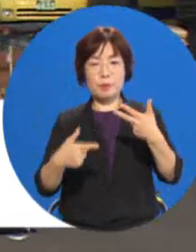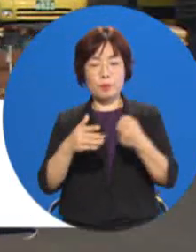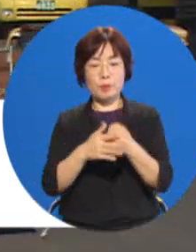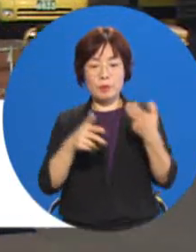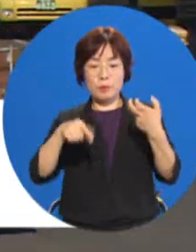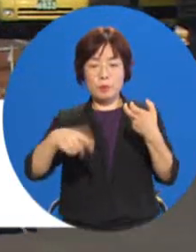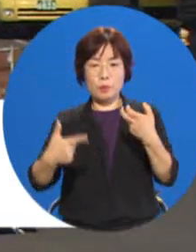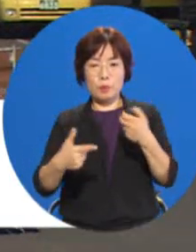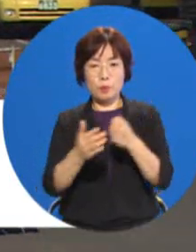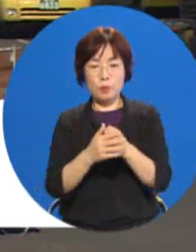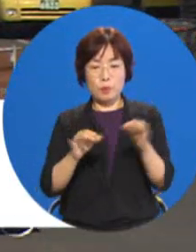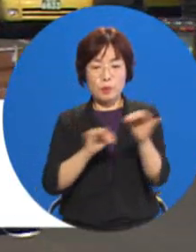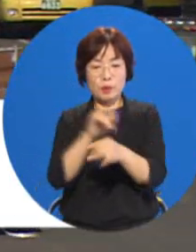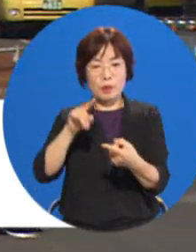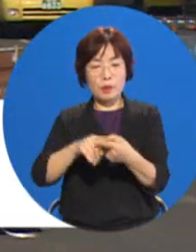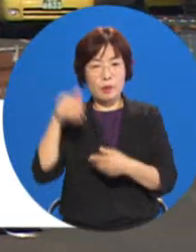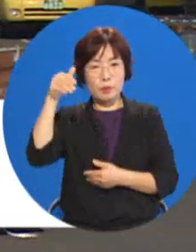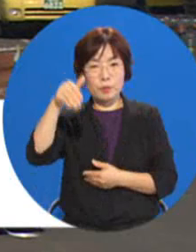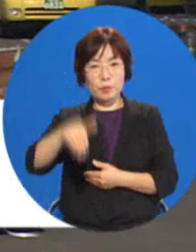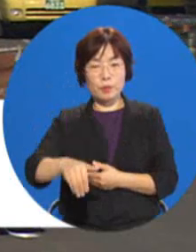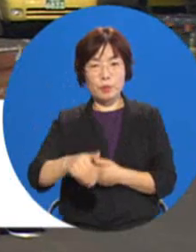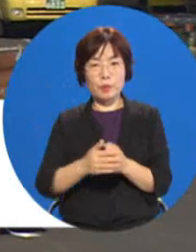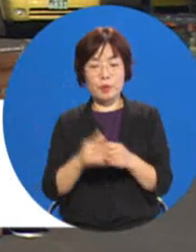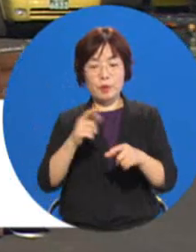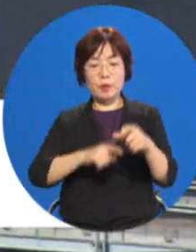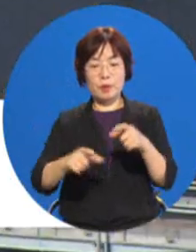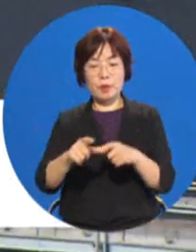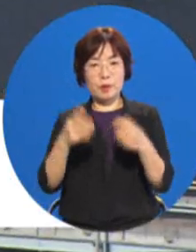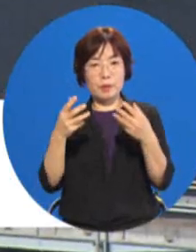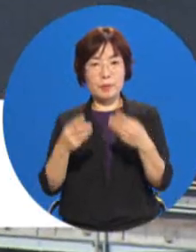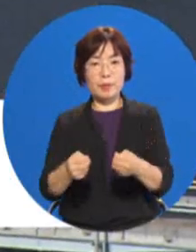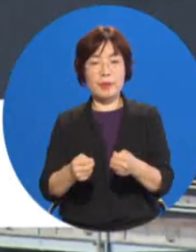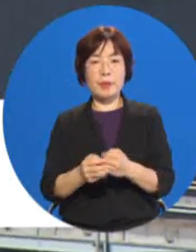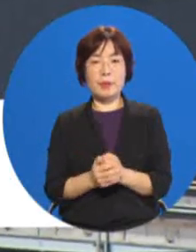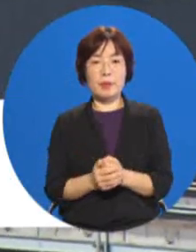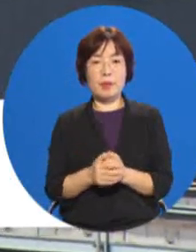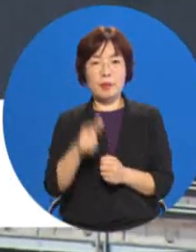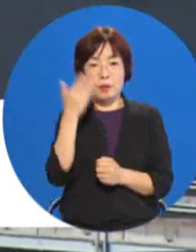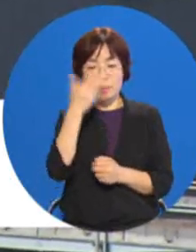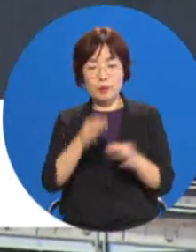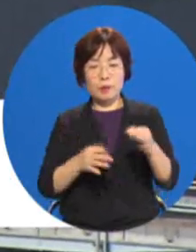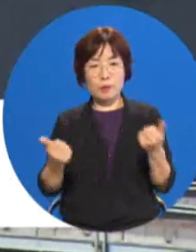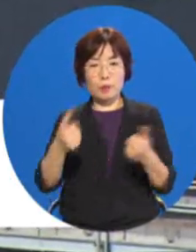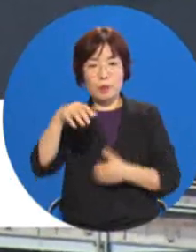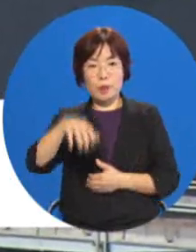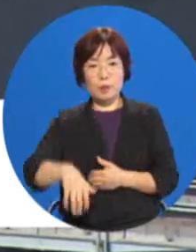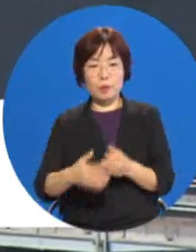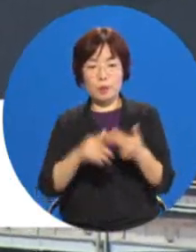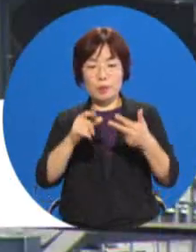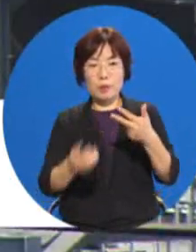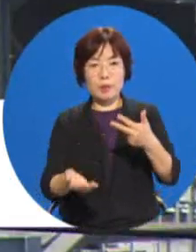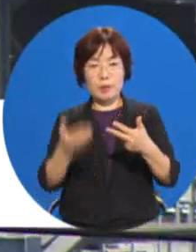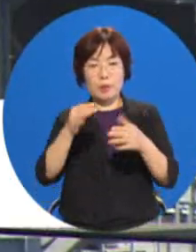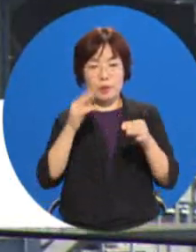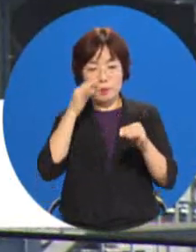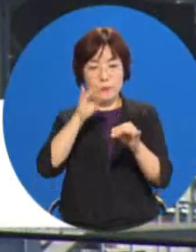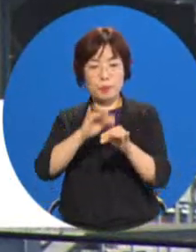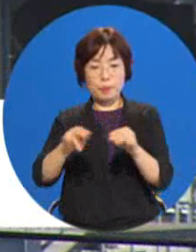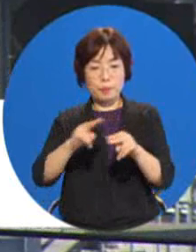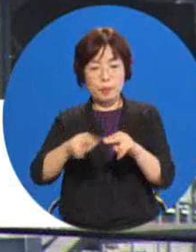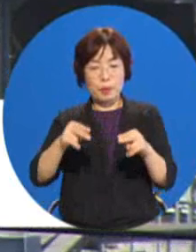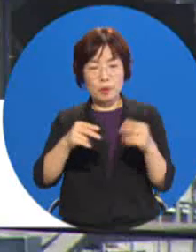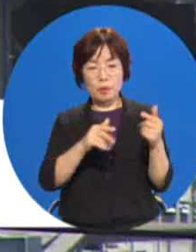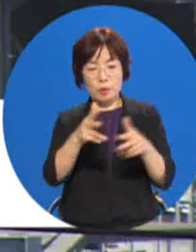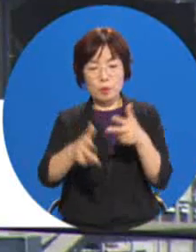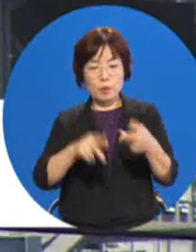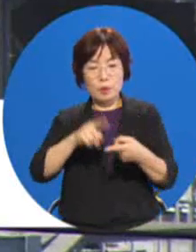기업 경기가 악화될 것으로 예상한 기업이 더 많았습니다. 여수 상인은 올해 상반기까지 석유화학 업체들의